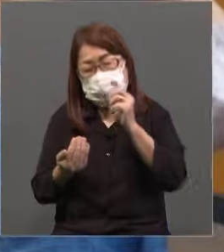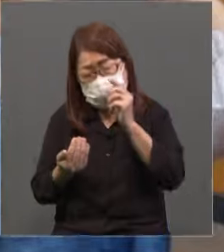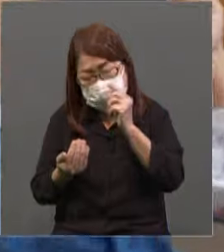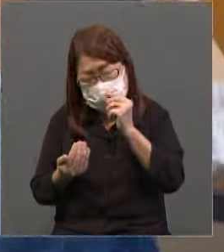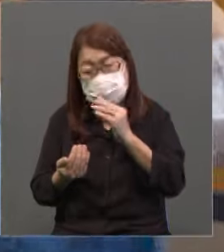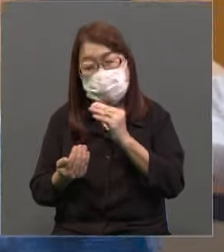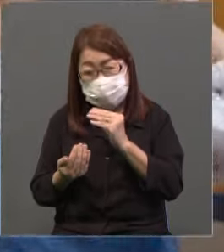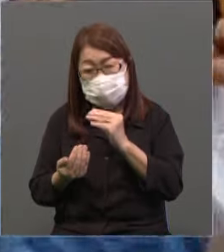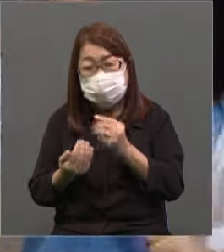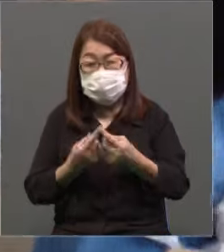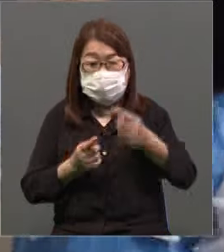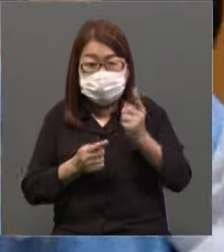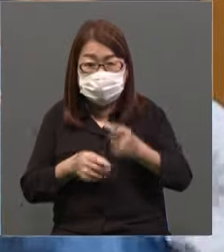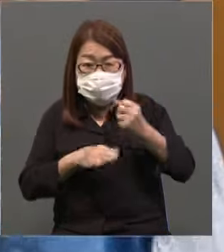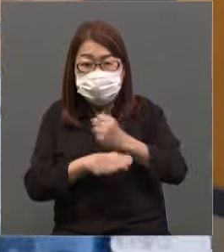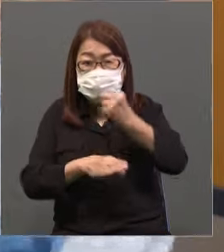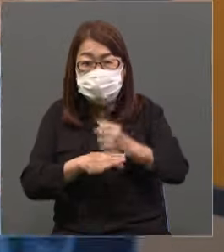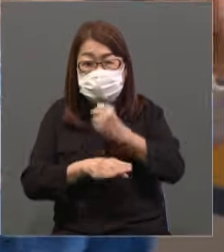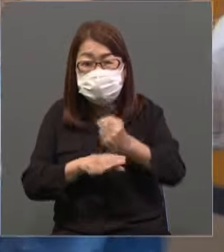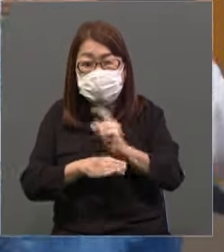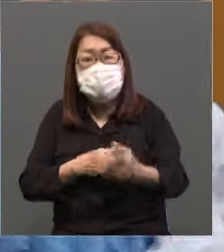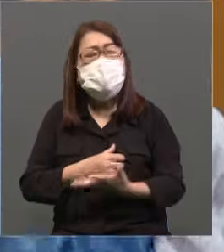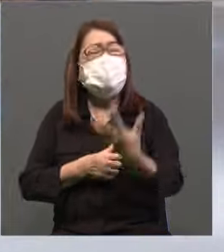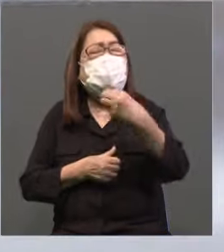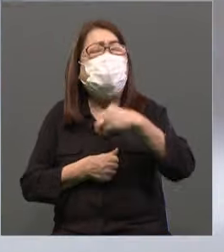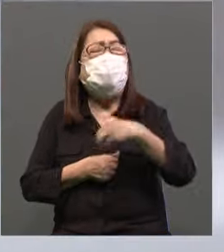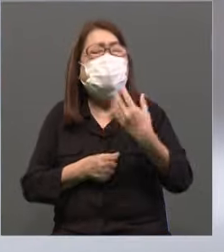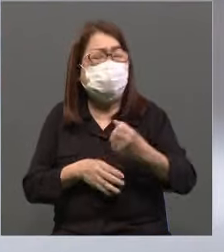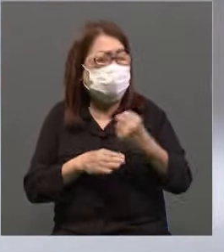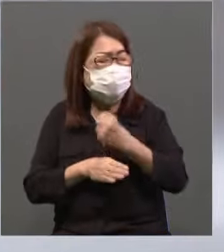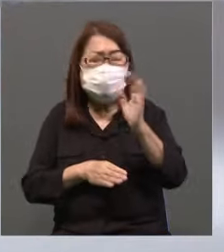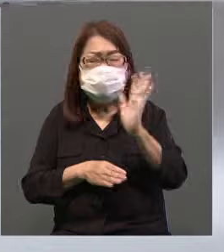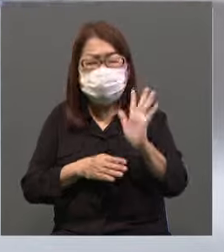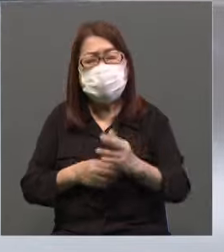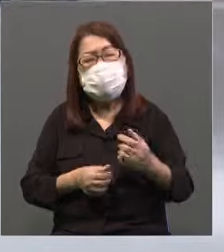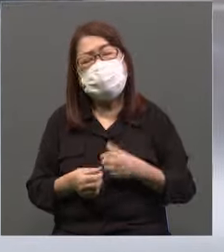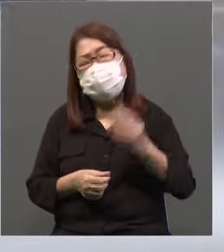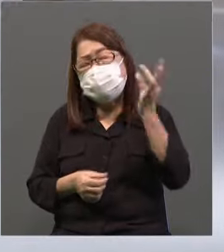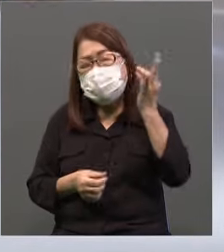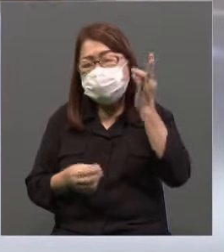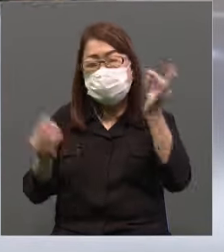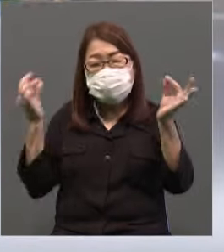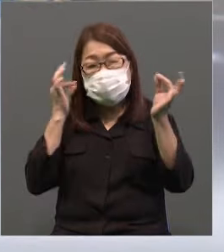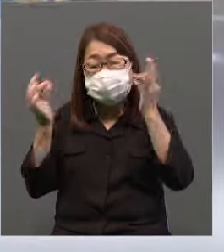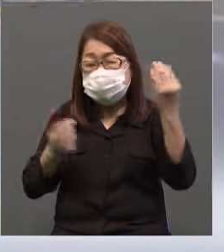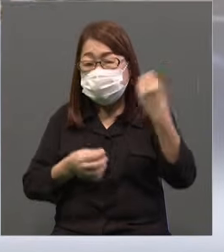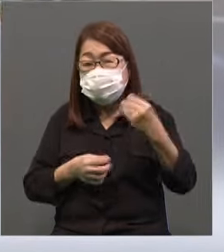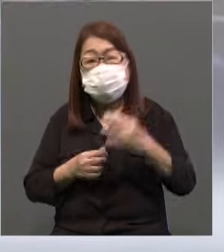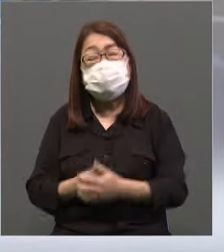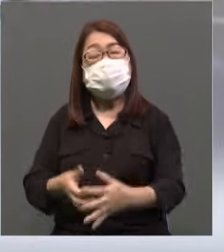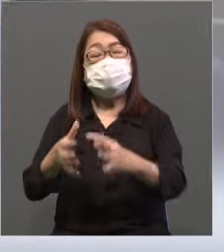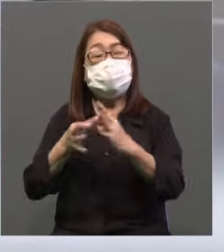จริงๆทักษะดนตรีอ่ะมันอยู่ในชีวิตเราอยู่แล้วอะค่ะการนำไปต่อยอดกับชีวิตประจำวันเนี่ยแทบจะ